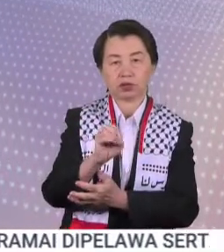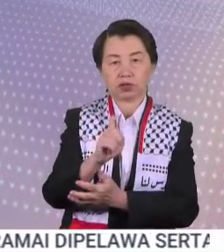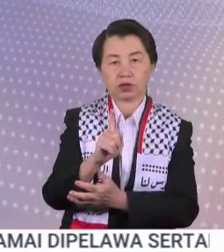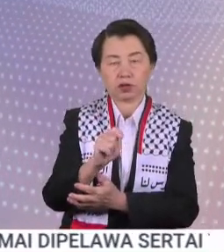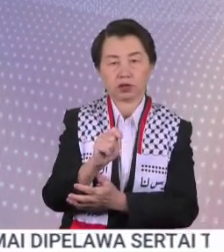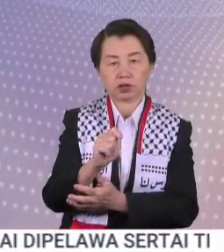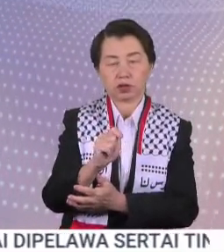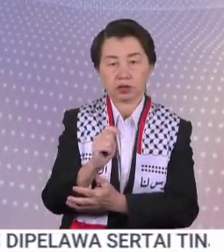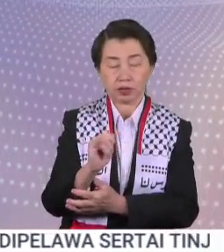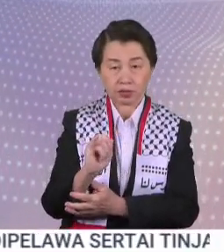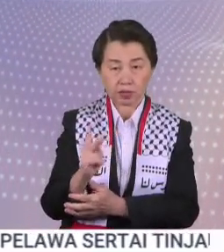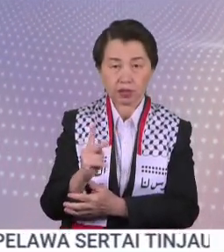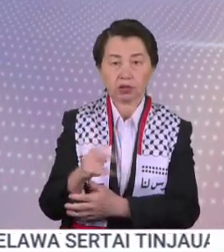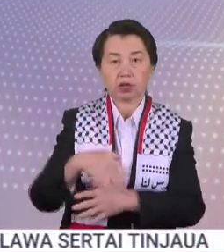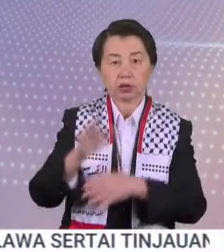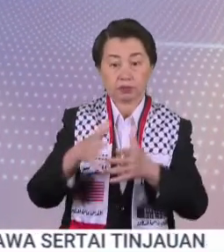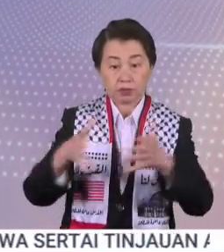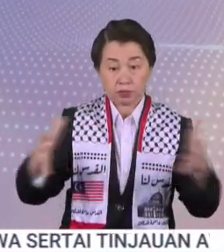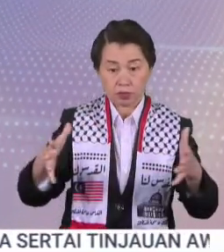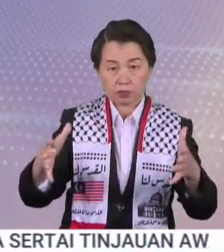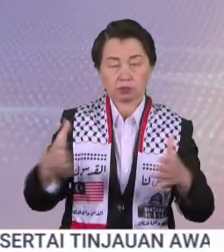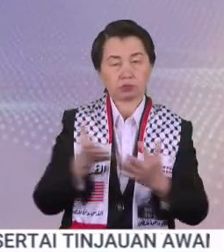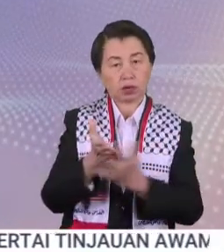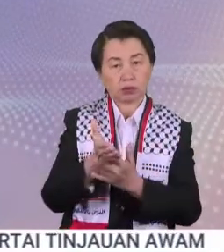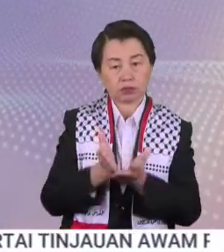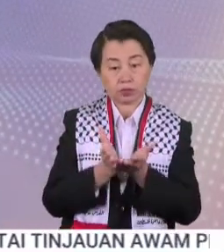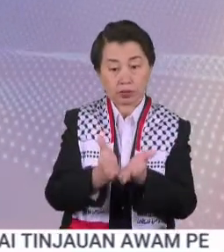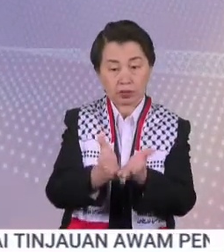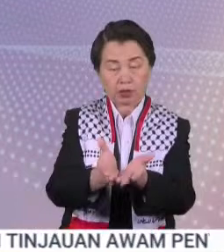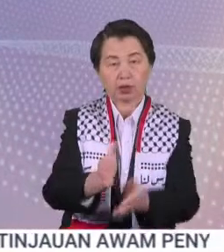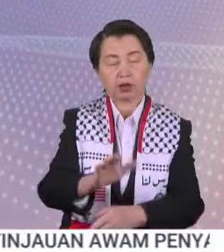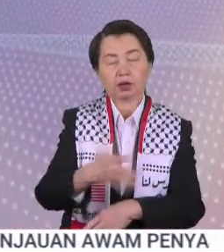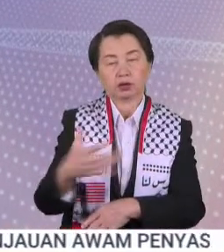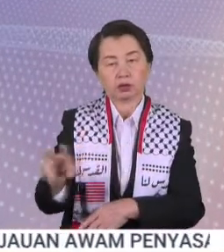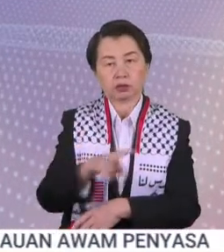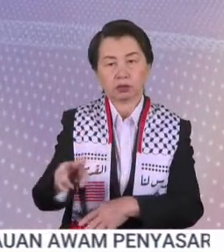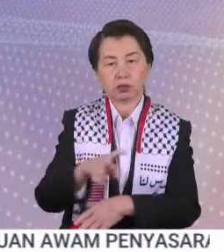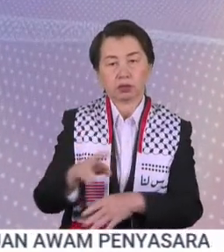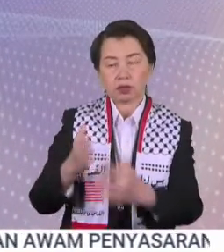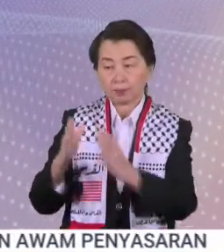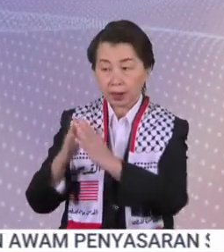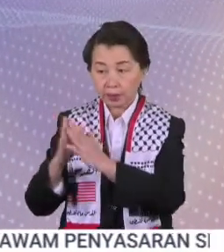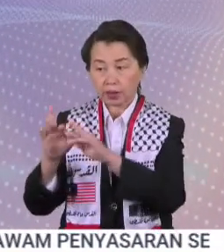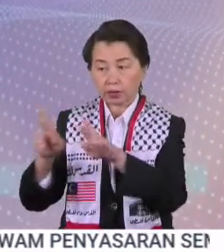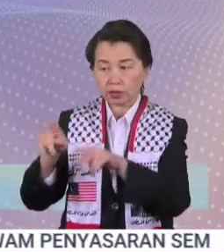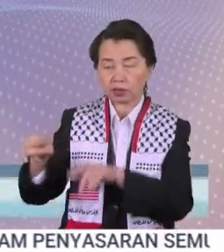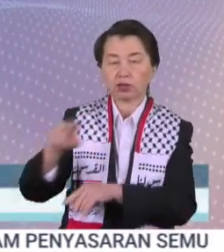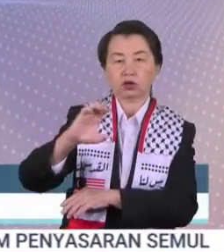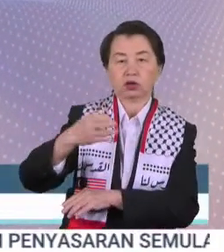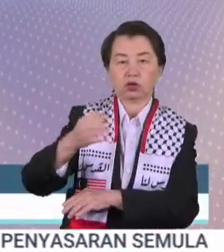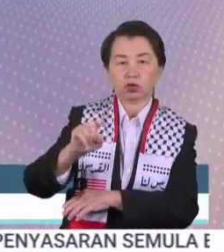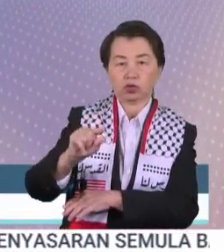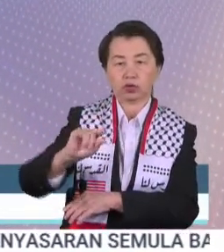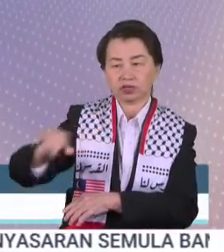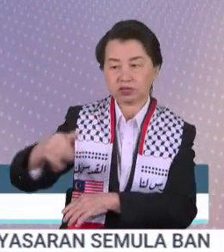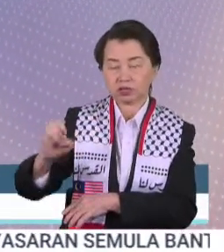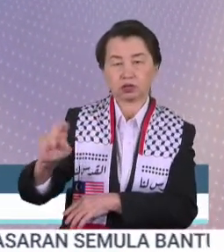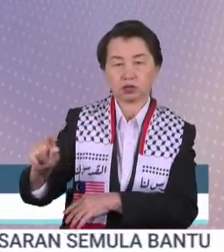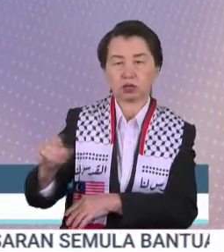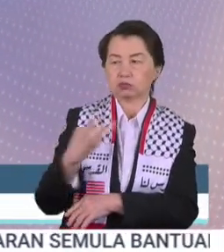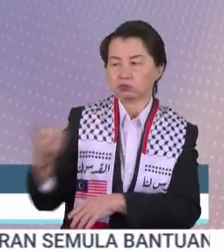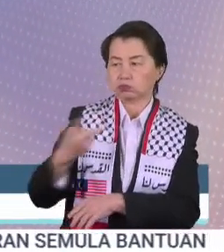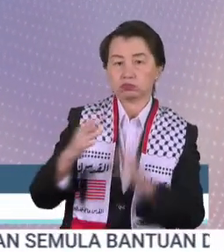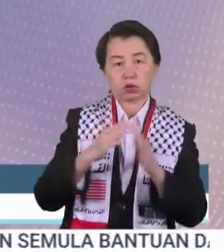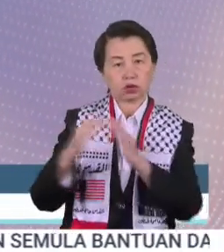luas meliputi pengangkutan darat dan laut khususnya dengan bandaraya Chongqing. Kedua-dua negara memainkan peranan